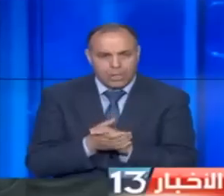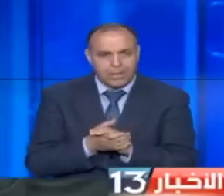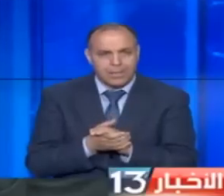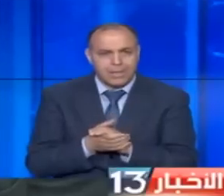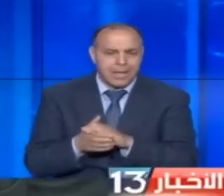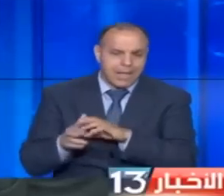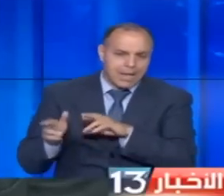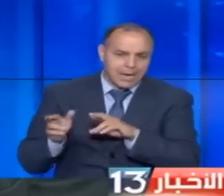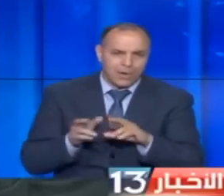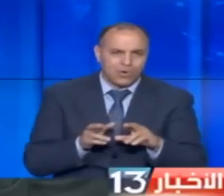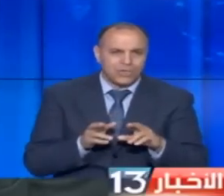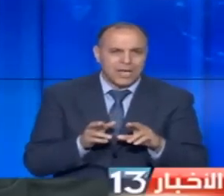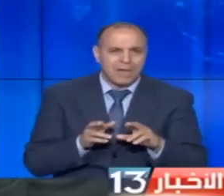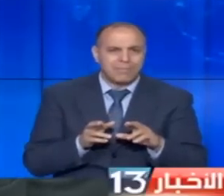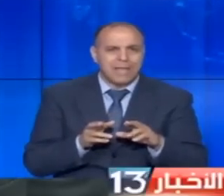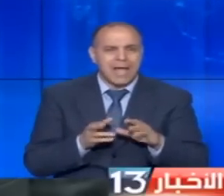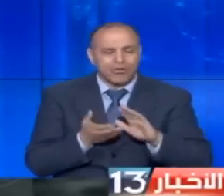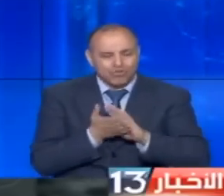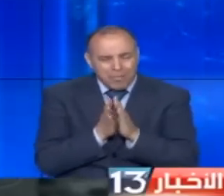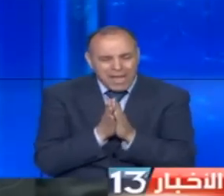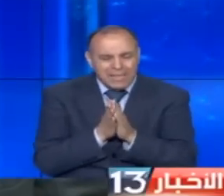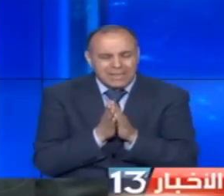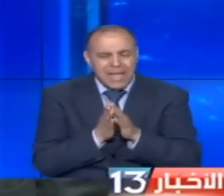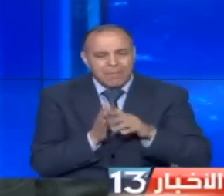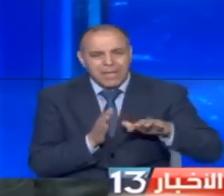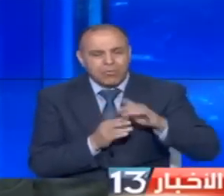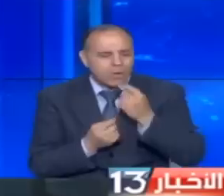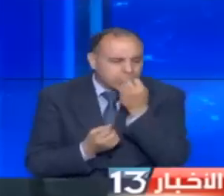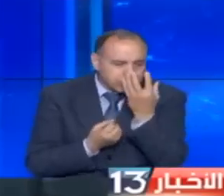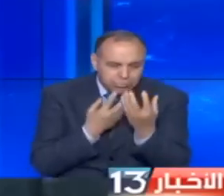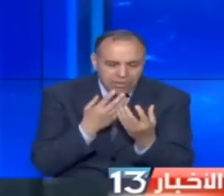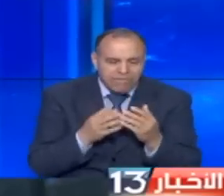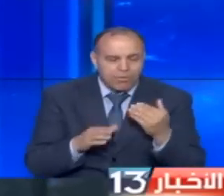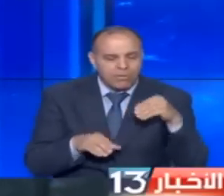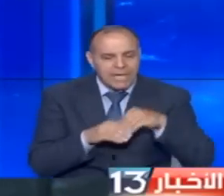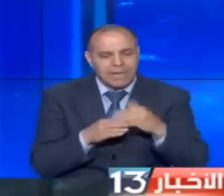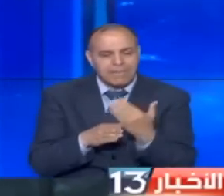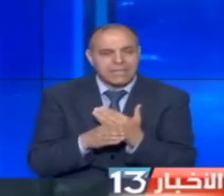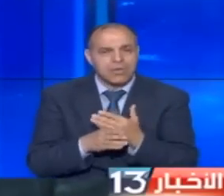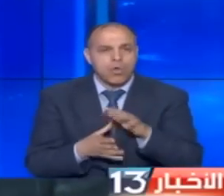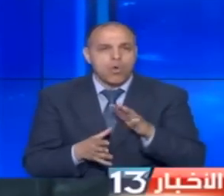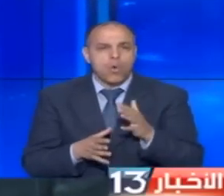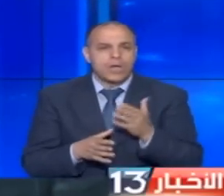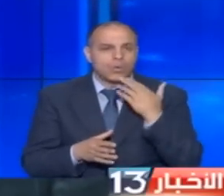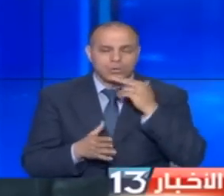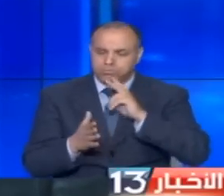النوادي البيئيه القديمه من منتجات في المدارس من وقت تقريبا